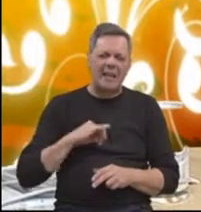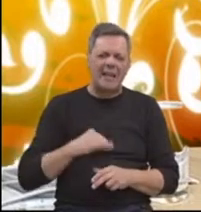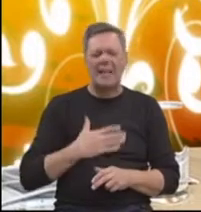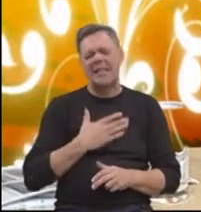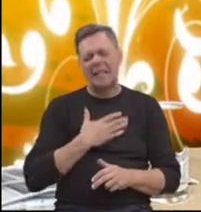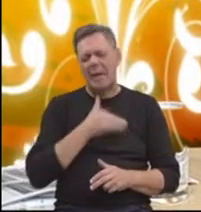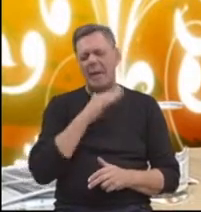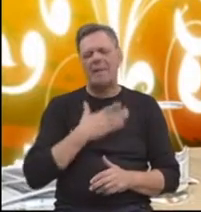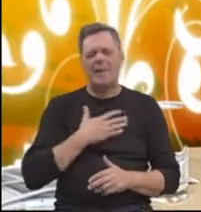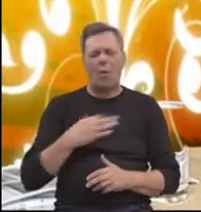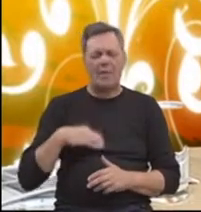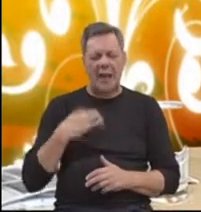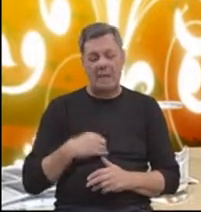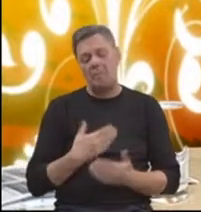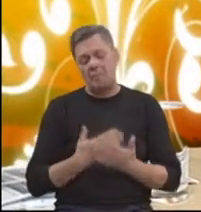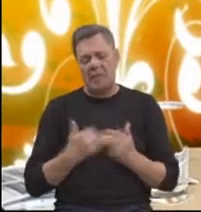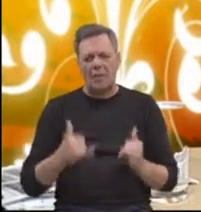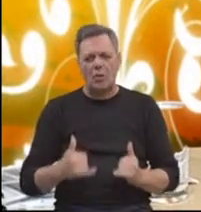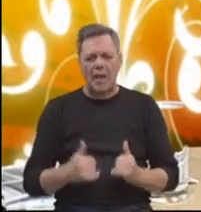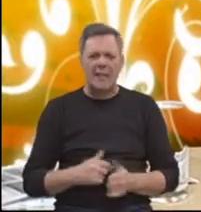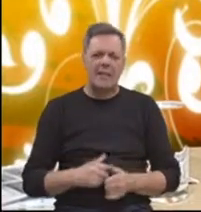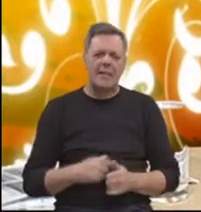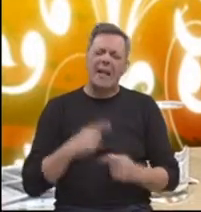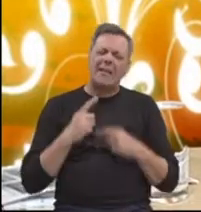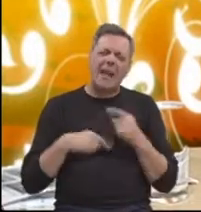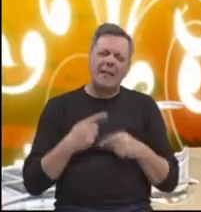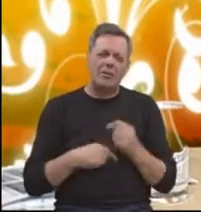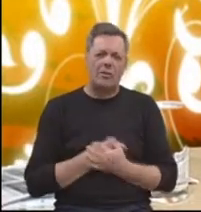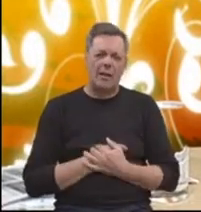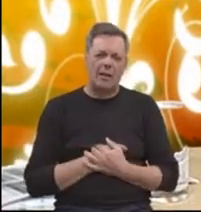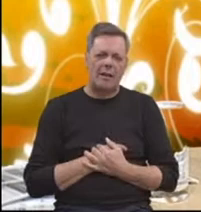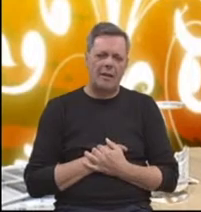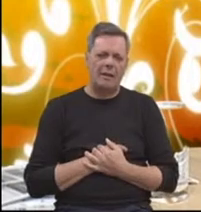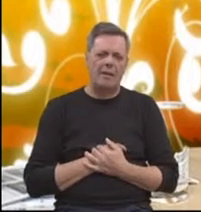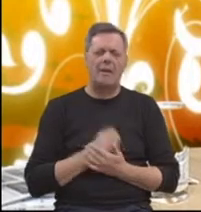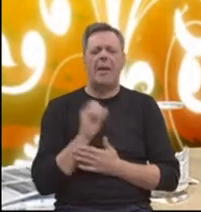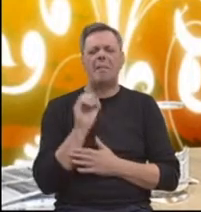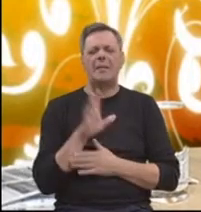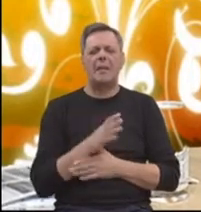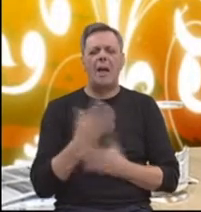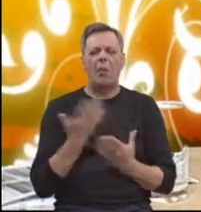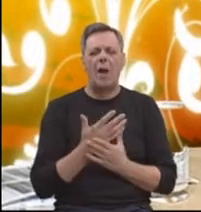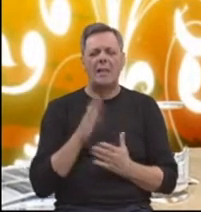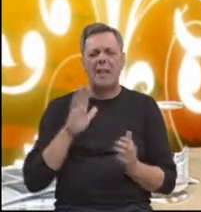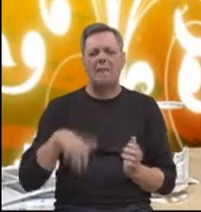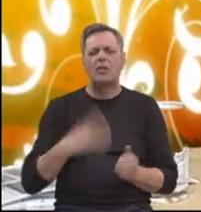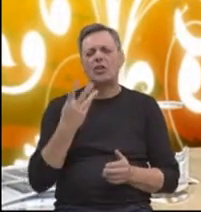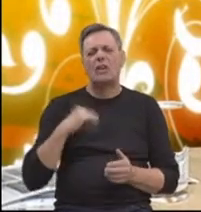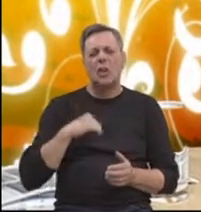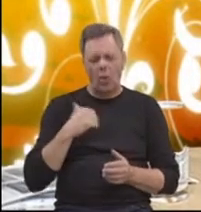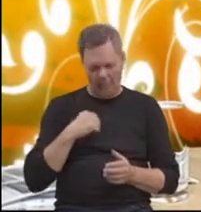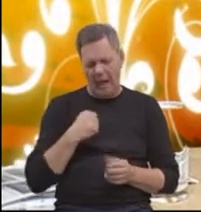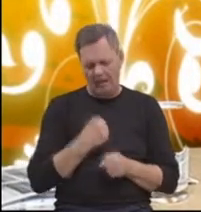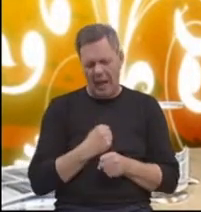i za sebe i za svoje zdravlje. Pa zato je danas tradicionalna emisija koja se već 4 godine